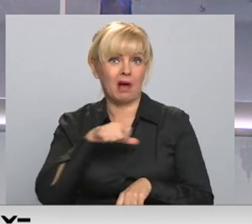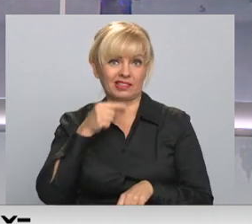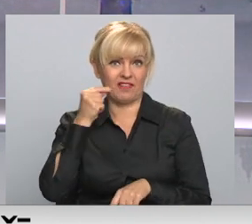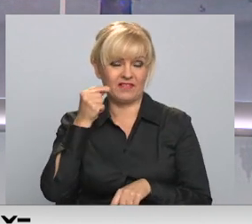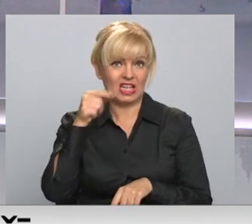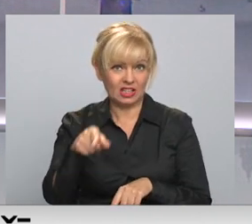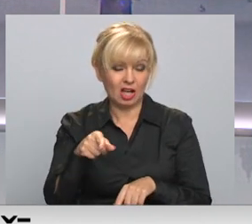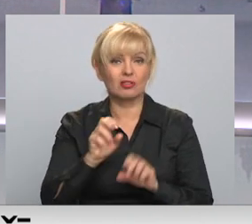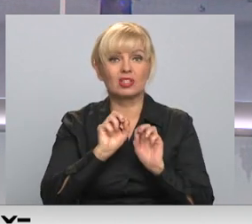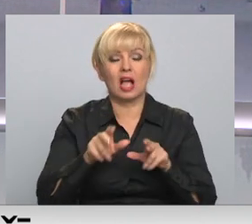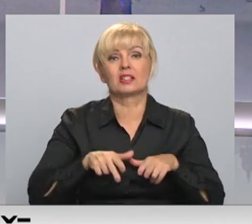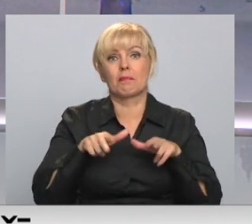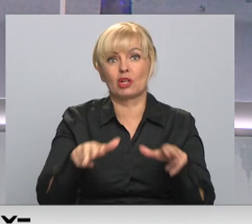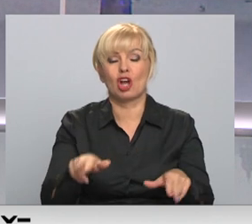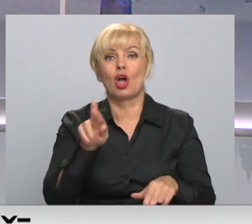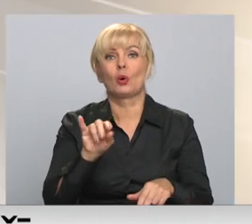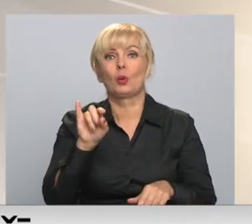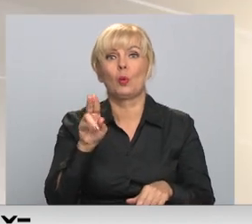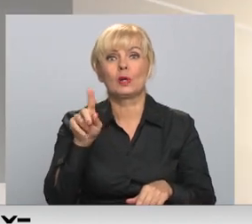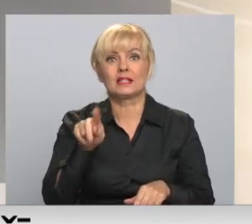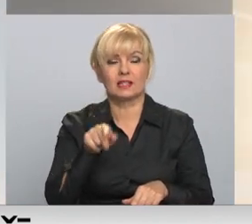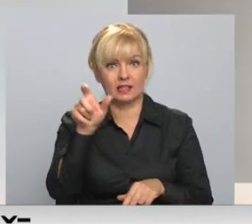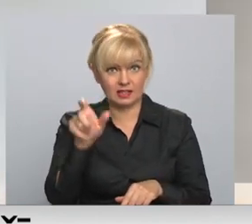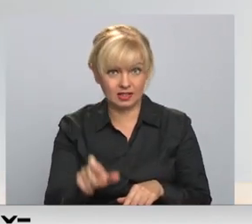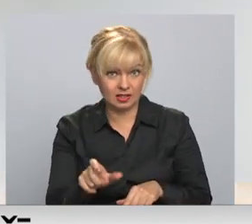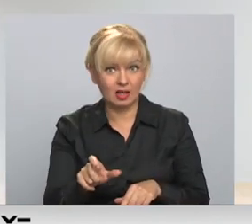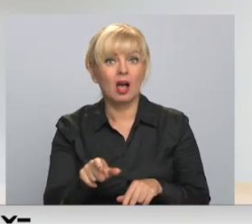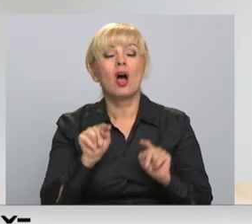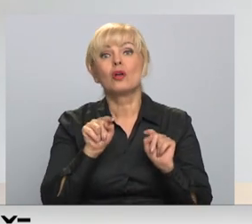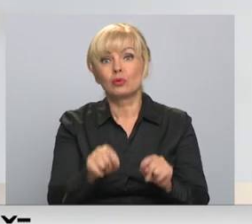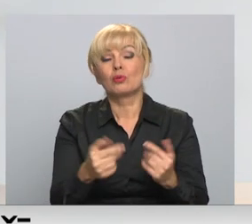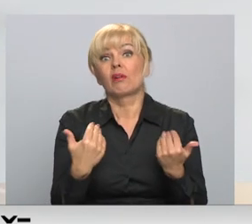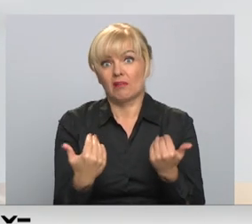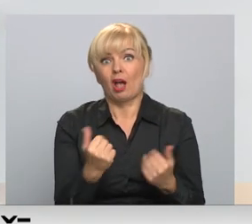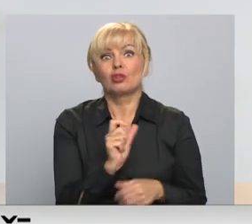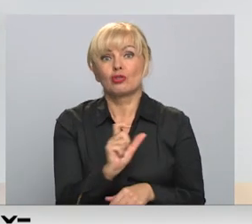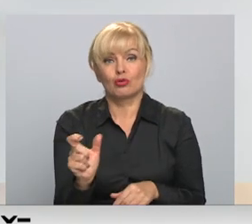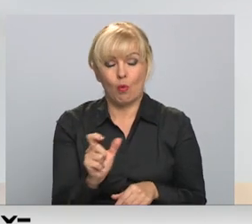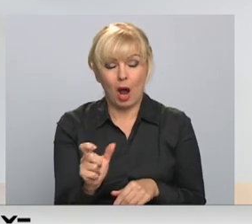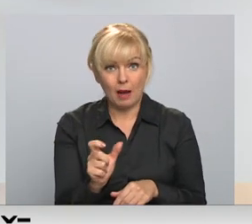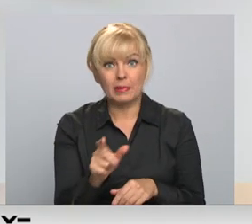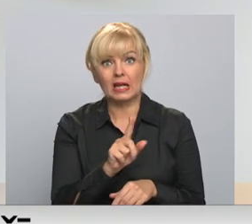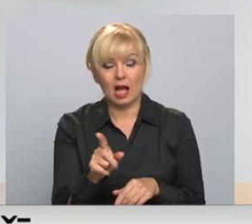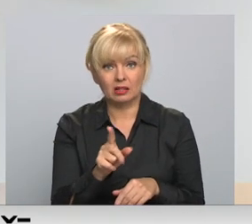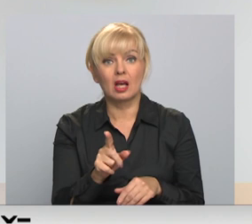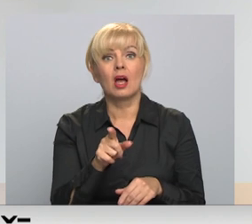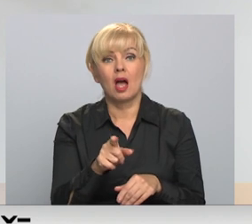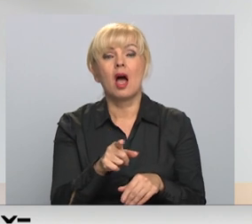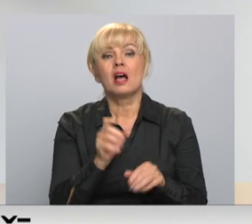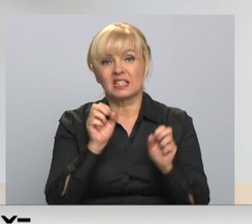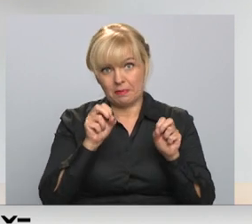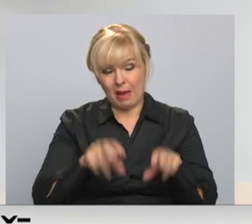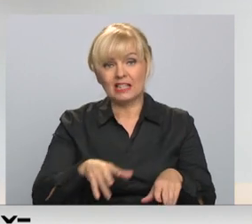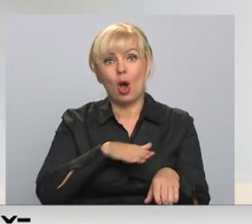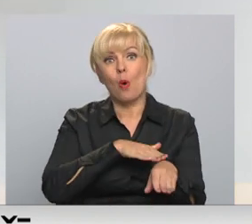valsts policijas priekšnieks Armands Ruks. Tur ir tā, nu tur ir šobrīd pilnīgi noteikti ir mērķtiecīgs uzbrukums